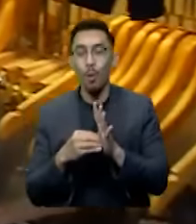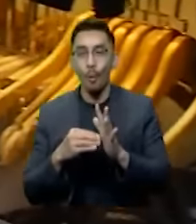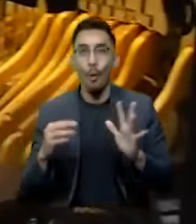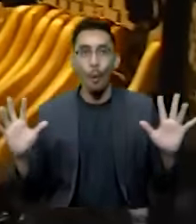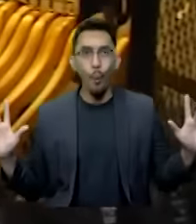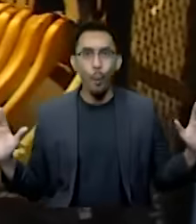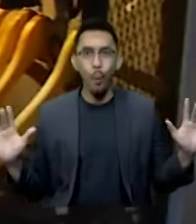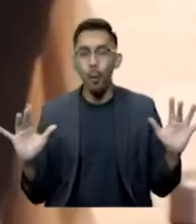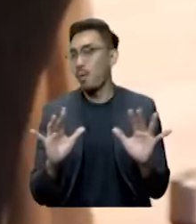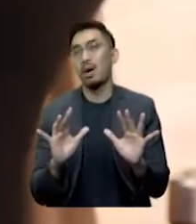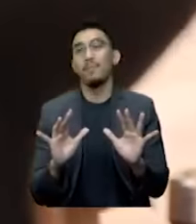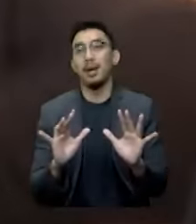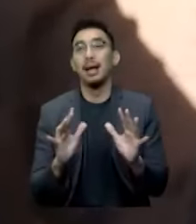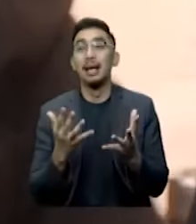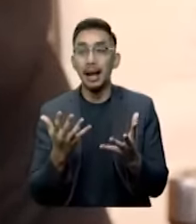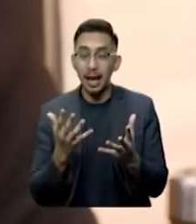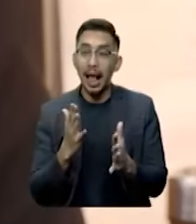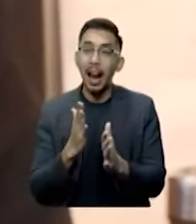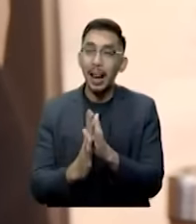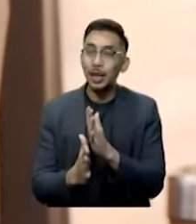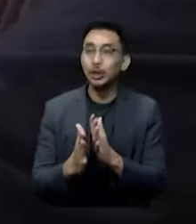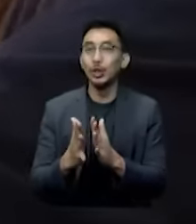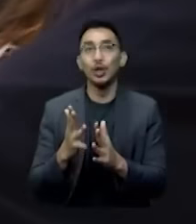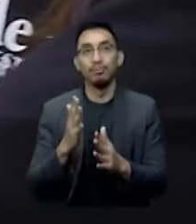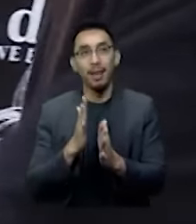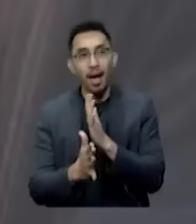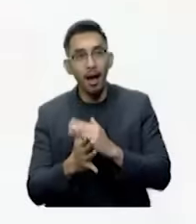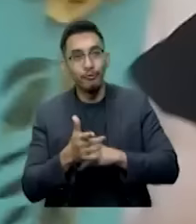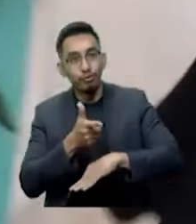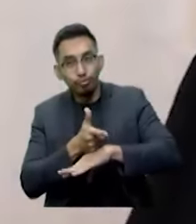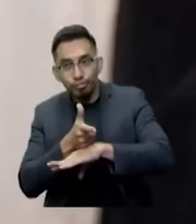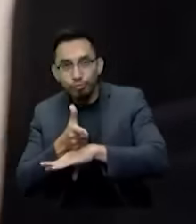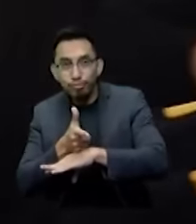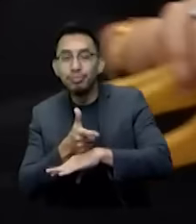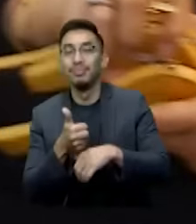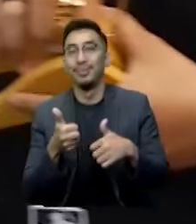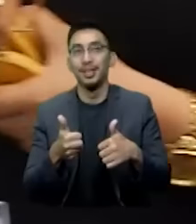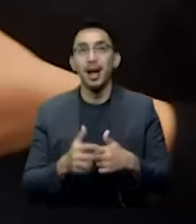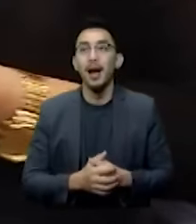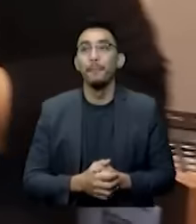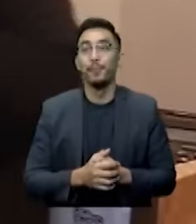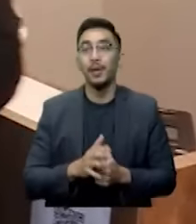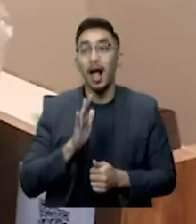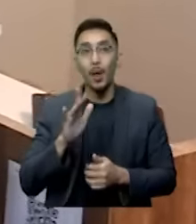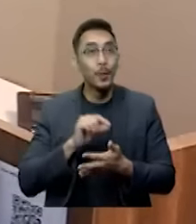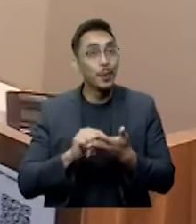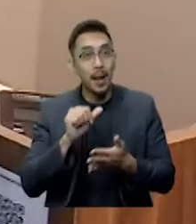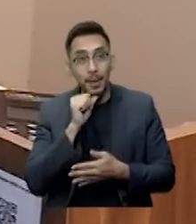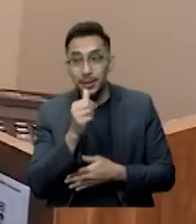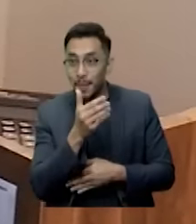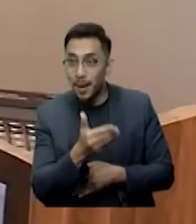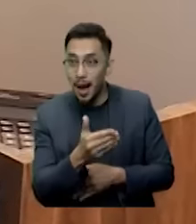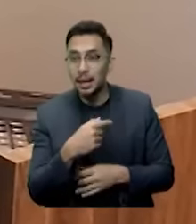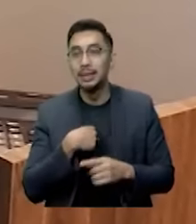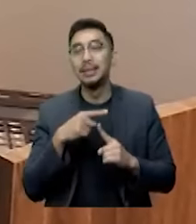yang melakukan live shopping langsung di sejumlah toko. Halo Mbak, dengan Mbak siapa Mbak? Aku Tika. Mbak Tika, kan